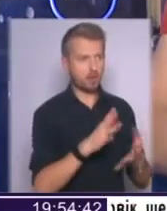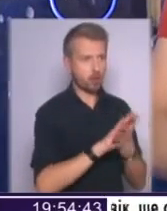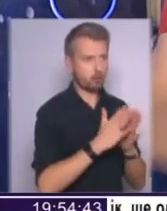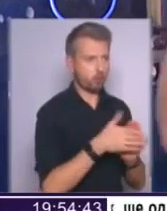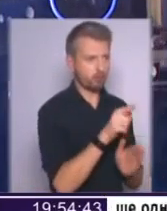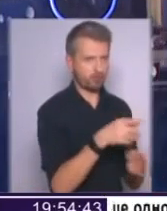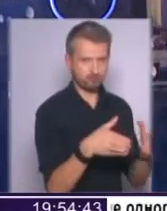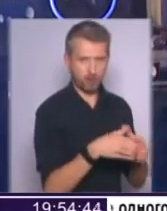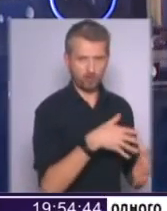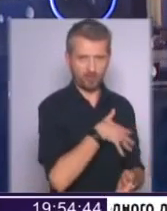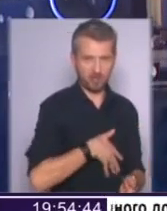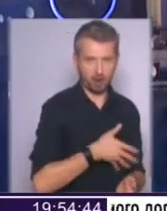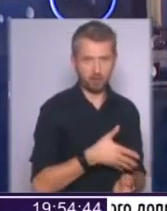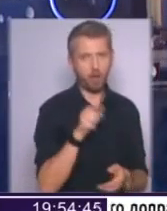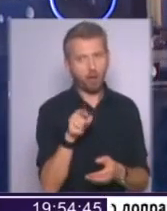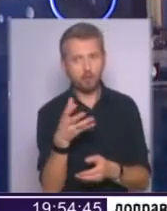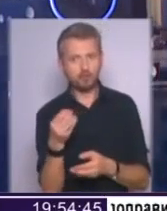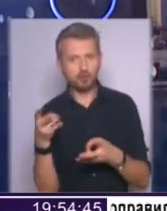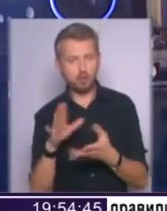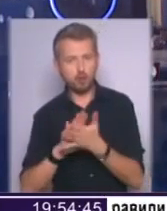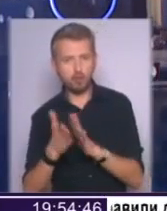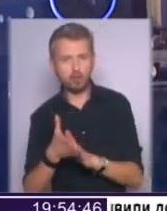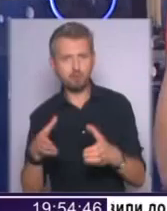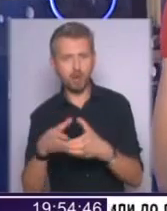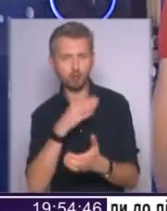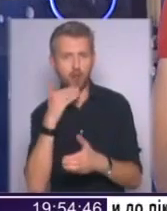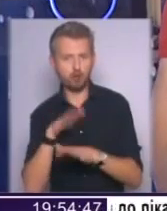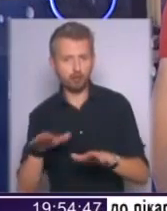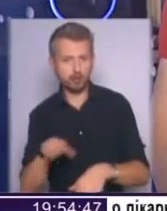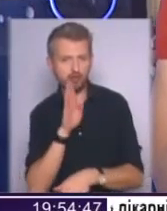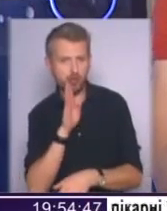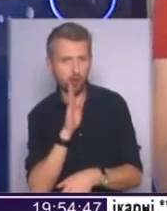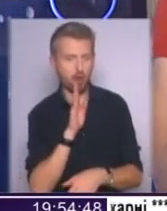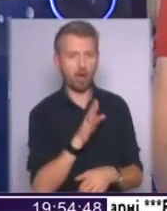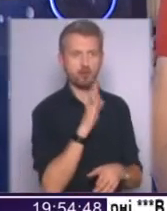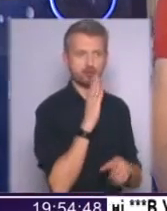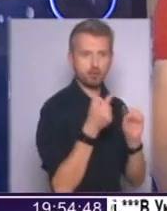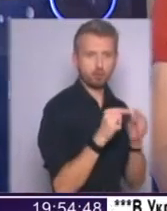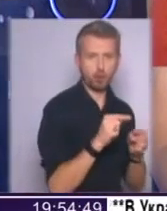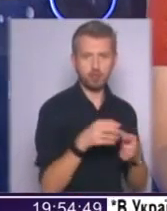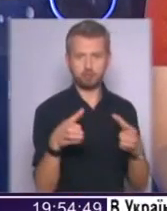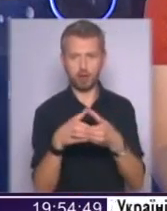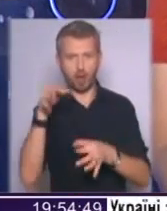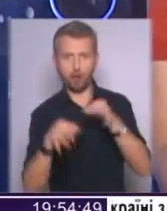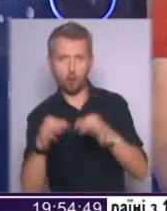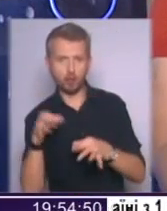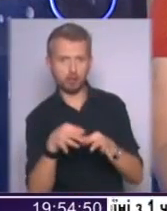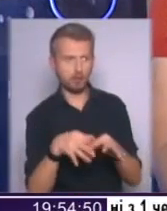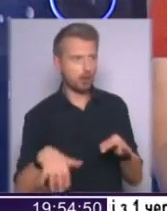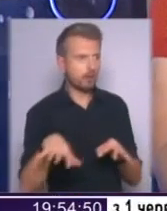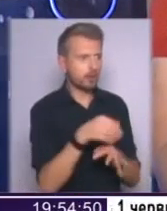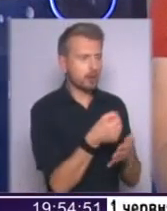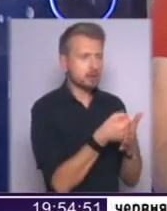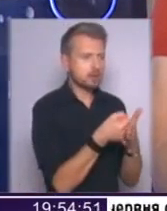ветеранів, а тут тобі ще треба домовитись з партією там багатодітних жінок, або тоді жінки проти, або з партією екологів. Уявіть собі, да, от скільки треба пройти